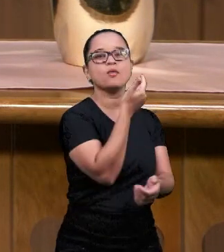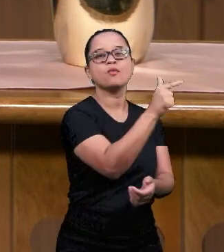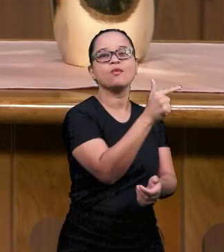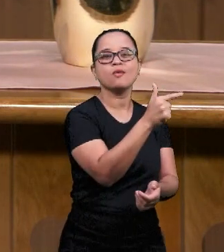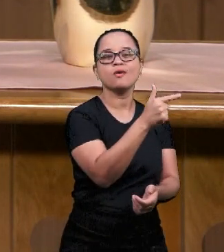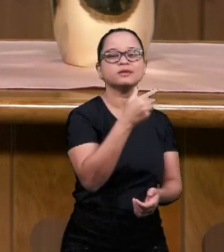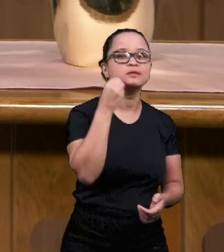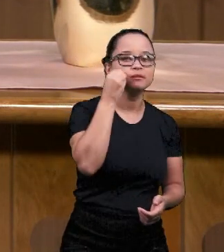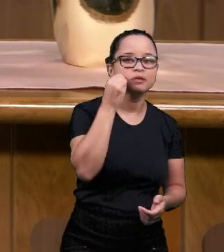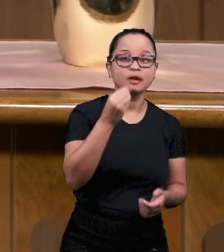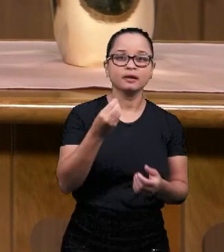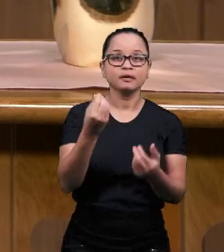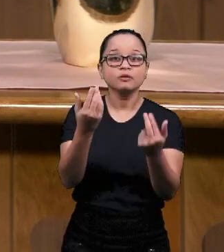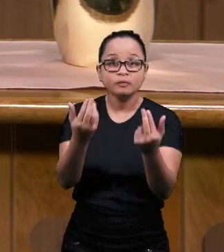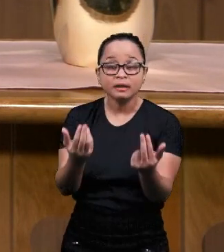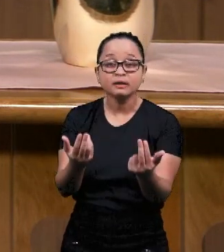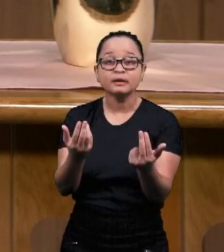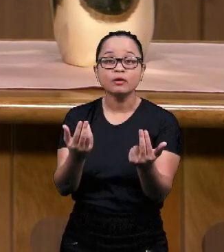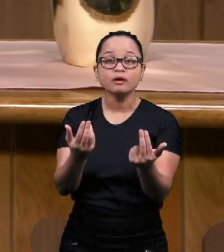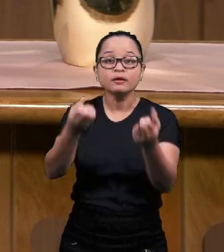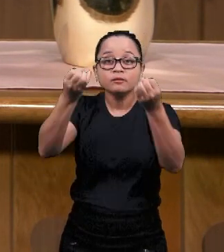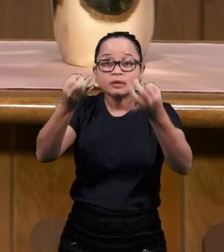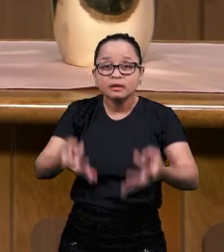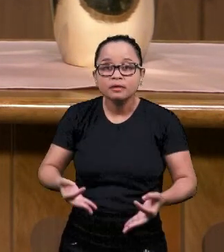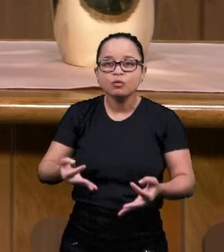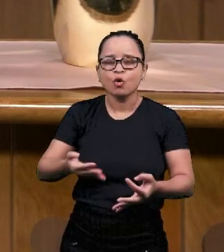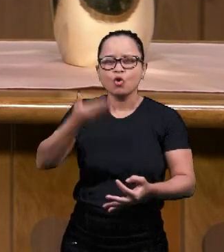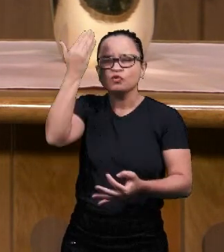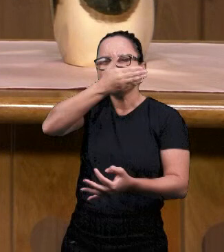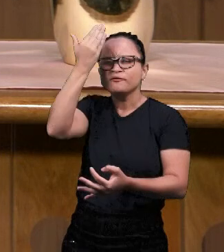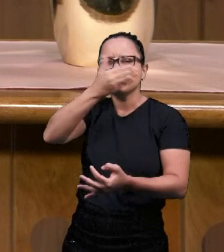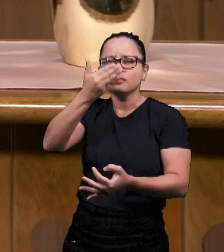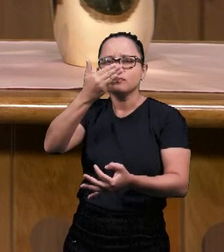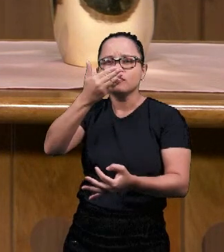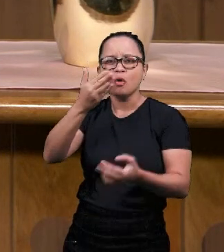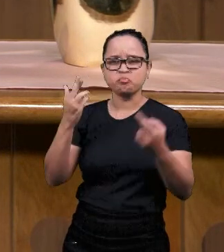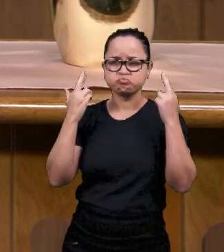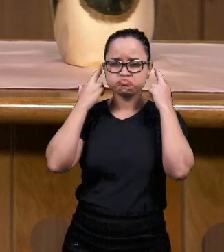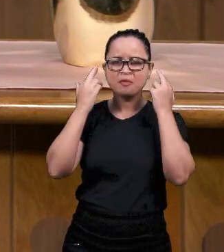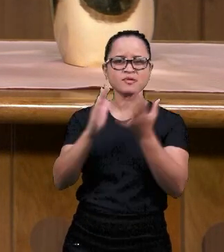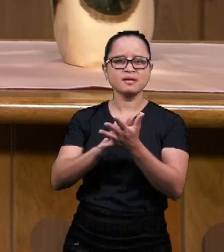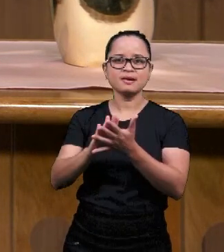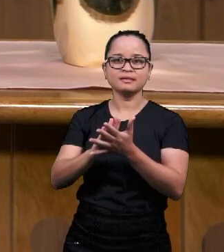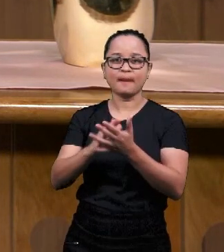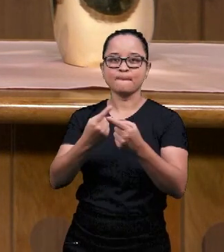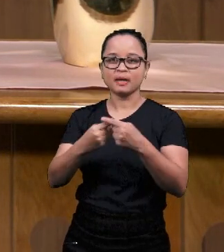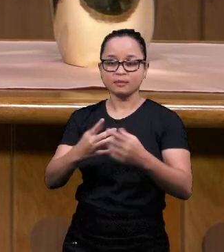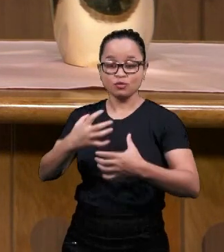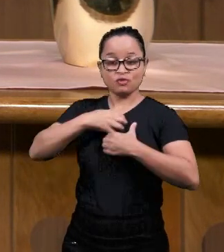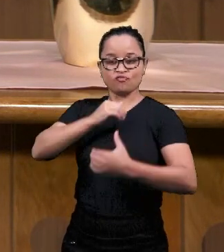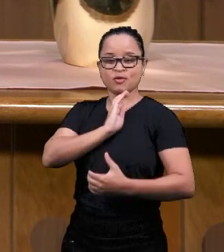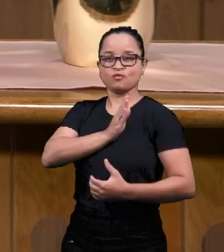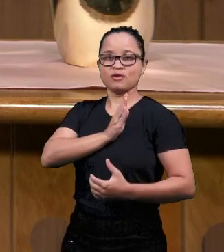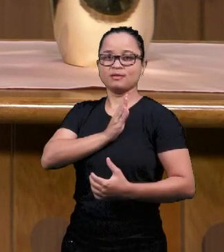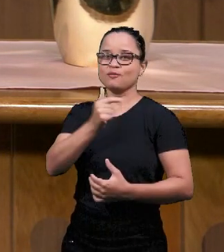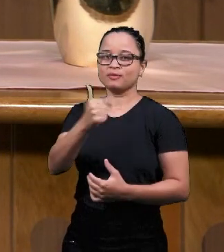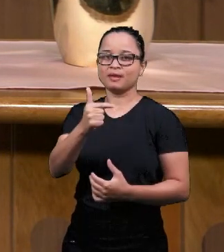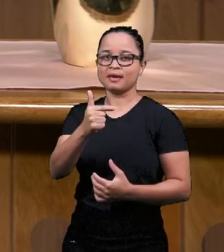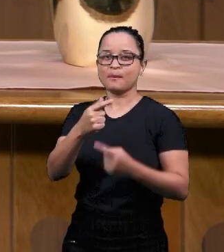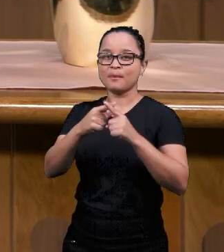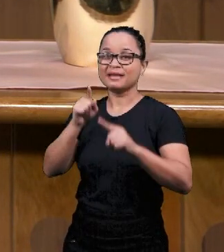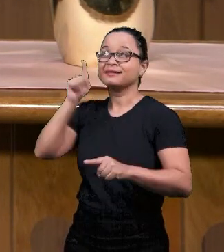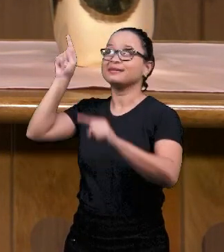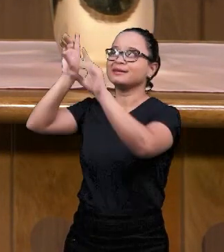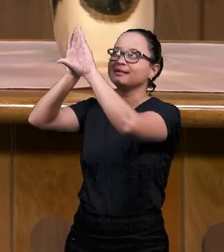больше, чем бы он не имел в этой жизни. Как мы уже сказали, Олька не видела, и ухо не слышала, не приходило то на